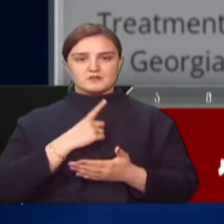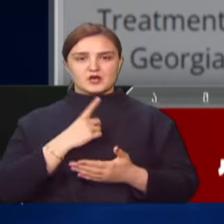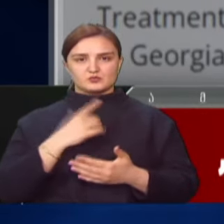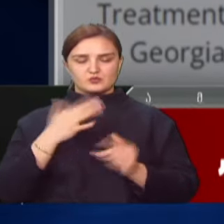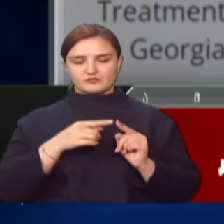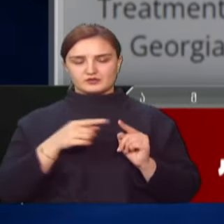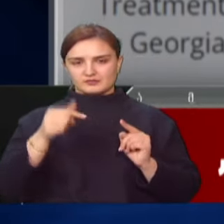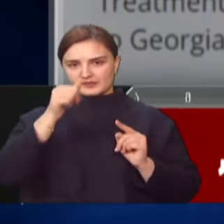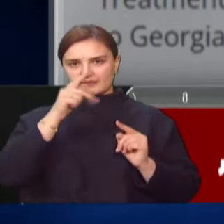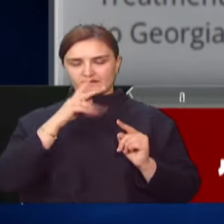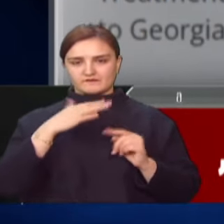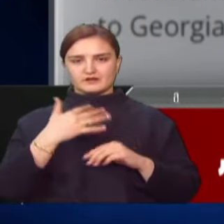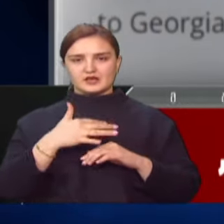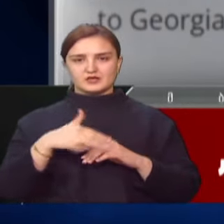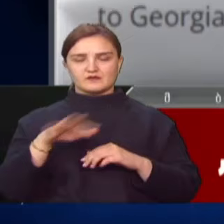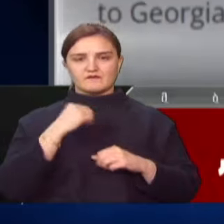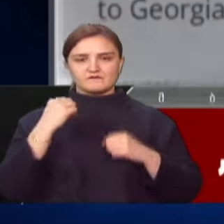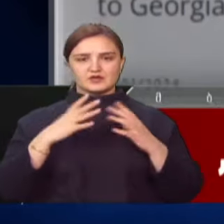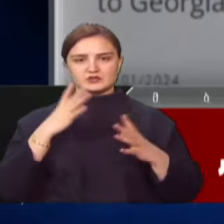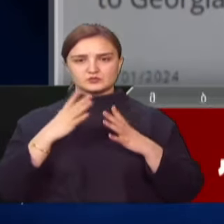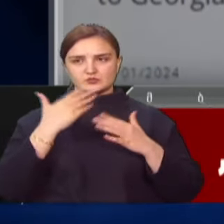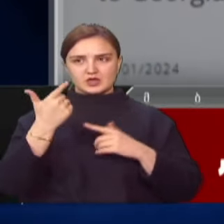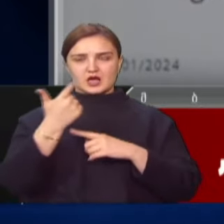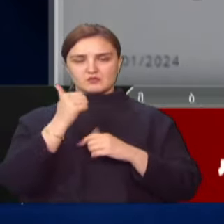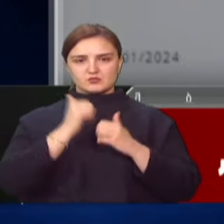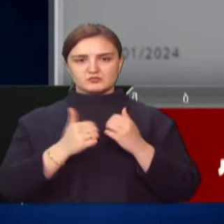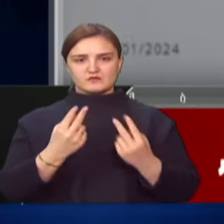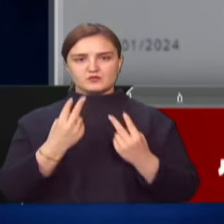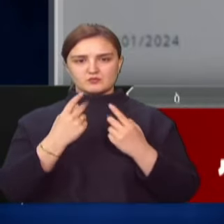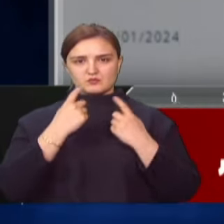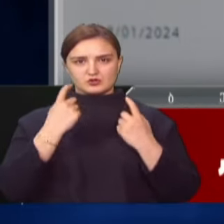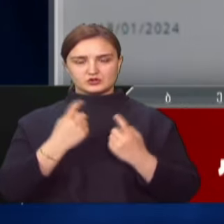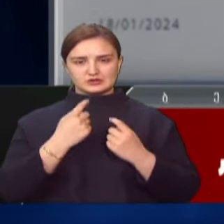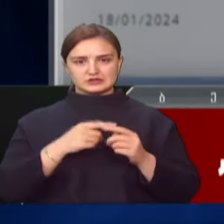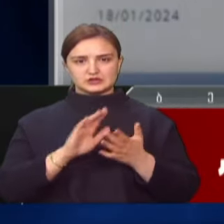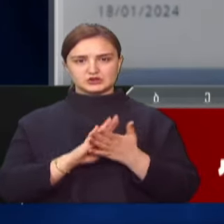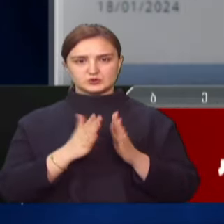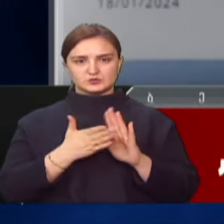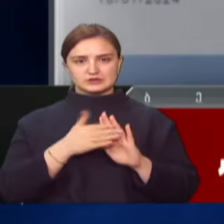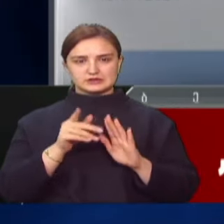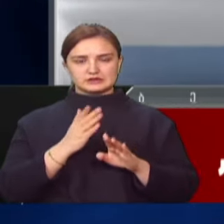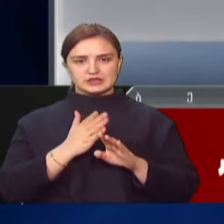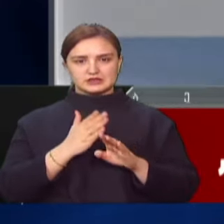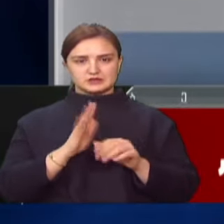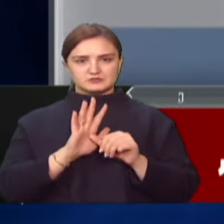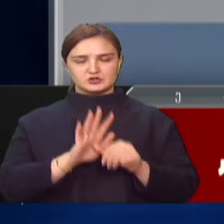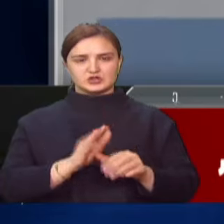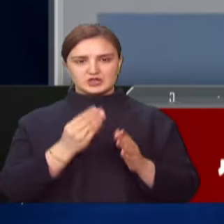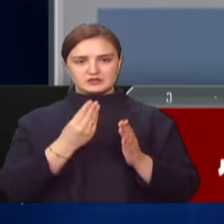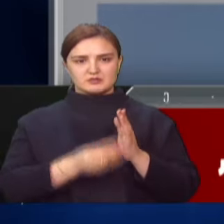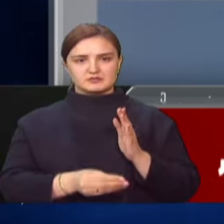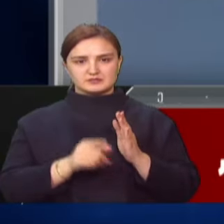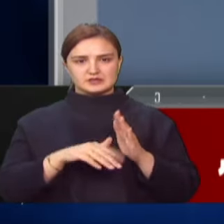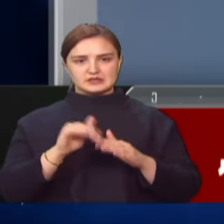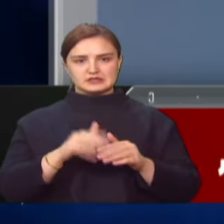მრავალი თვის განმავლობაში, გარე ვარჯიშის ნაკლებობა და კამერებით მუდმივი მონიტორინგის ქვეშ ყოფნა, იწვევს სიტუაციას, რომელიც არის მჩაგვრელი, დამამცირებელი და